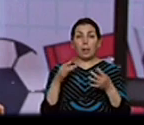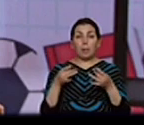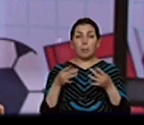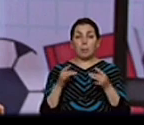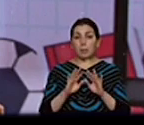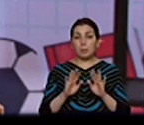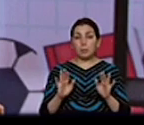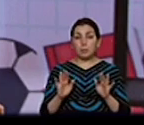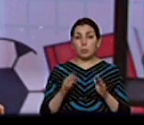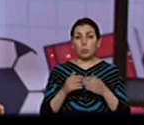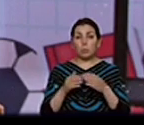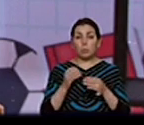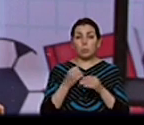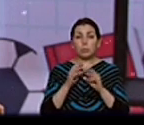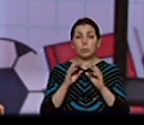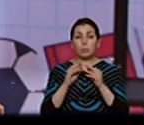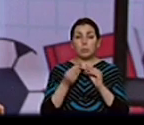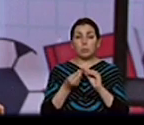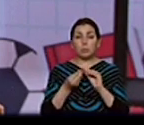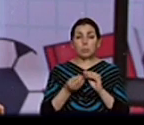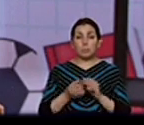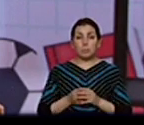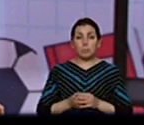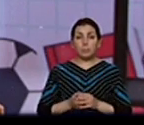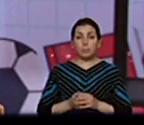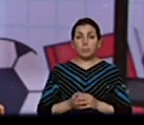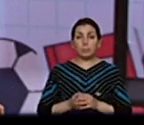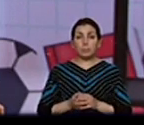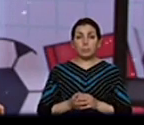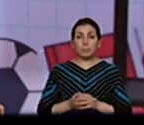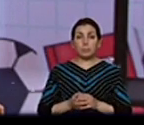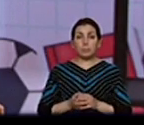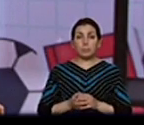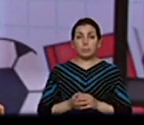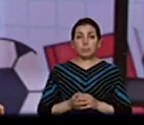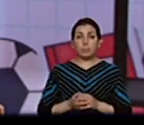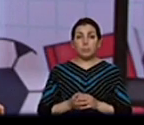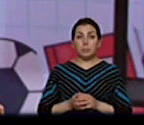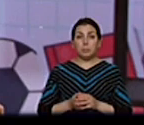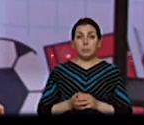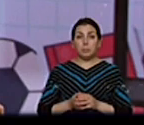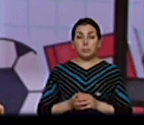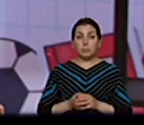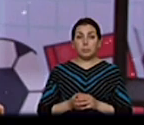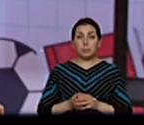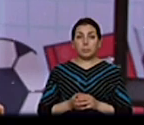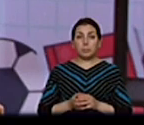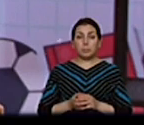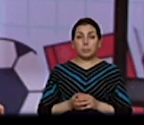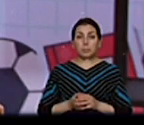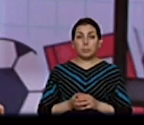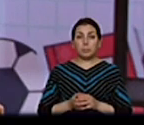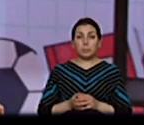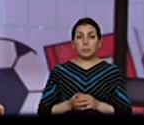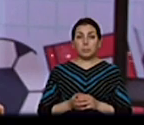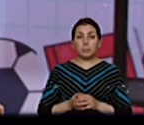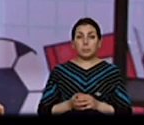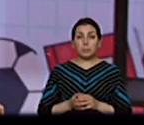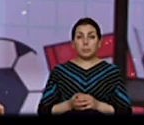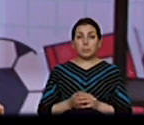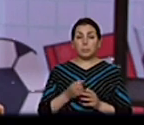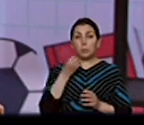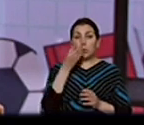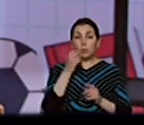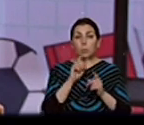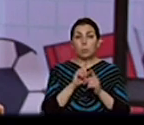birlashtiramiz bu qog'ozlarni, gul qog'ozlarni. Gul qog'ozlarni oldindan tayyorlab qo'ygan bo'lamiz. Ko'rib turibsiz, hozircha gulimiz g'unchaga